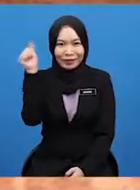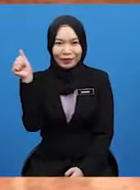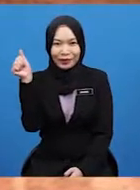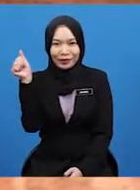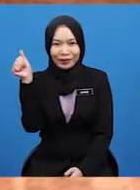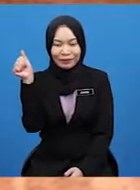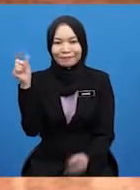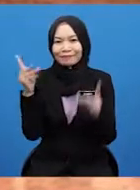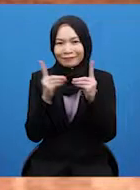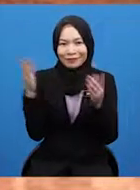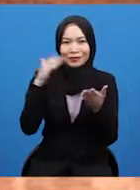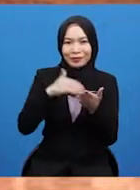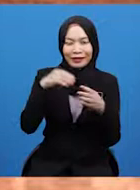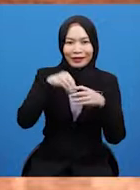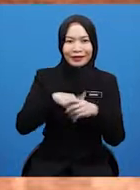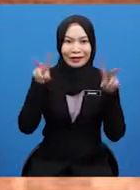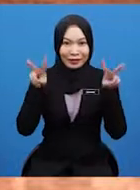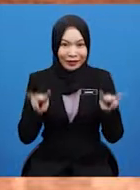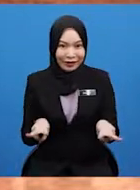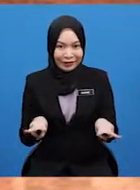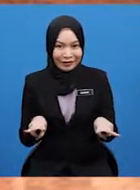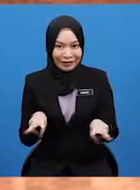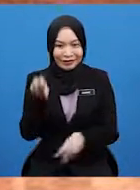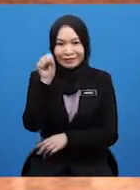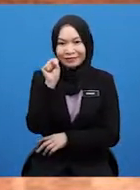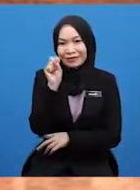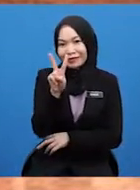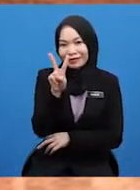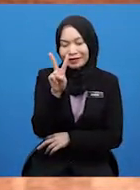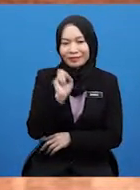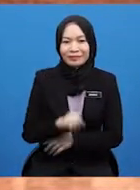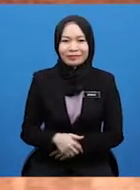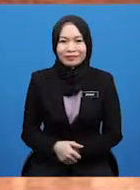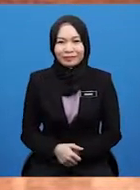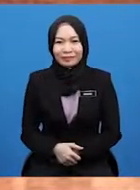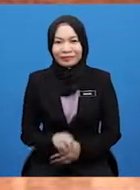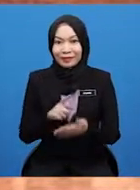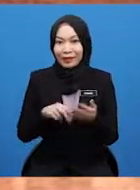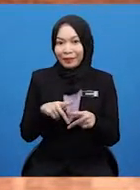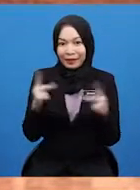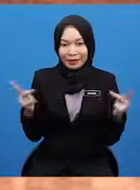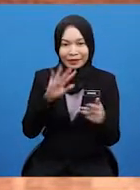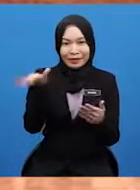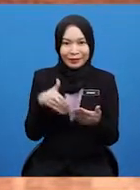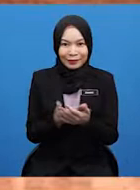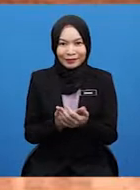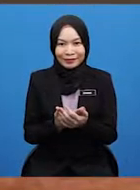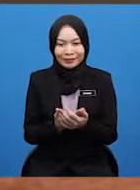Assalamualaikum. Jumpa lagi dalam Canvas SV. Apa khabar semua?